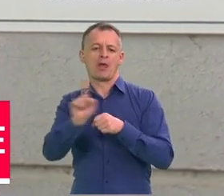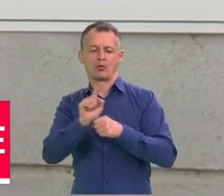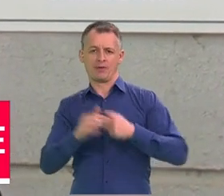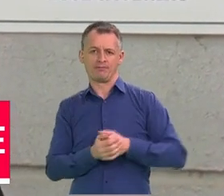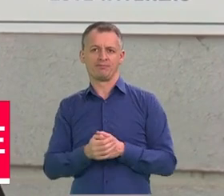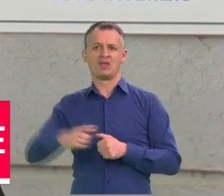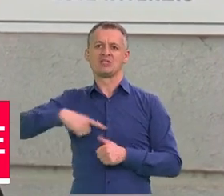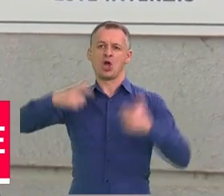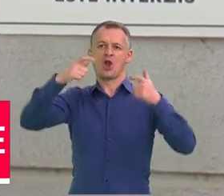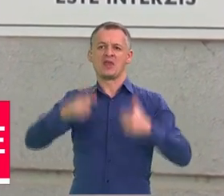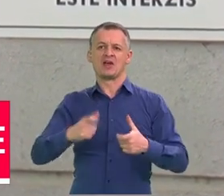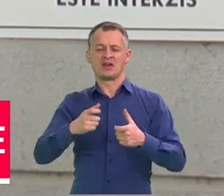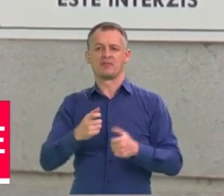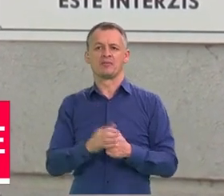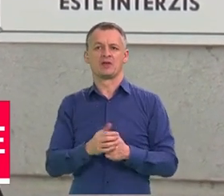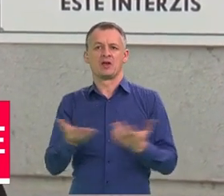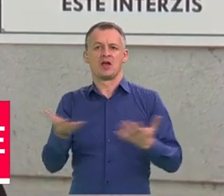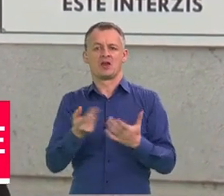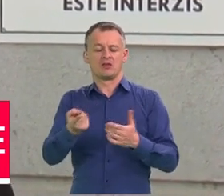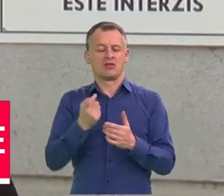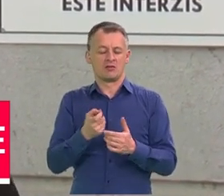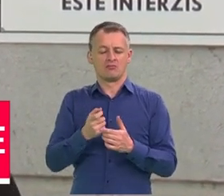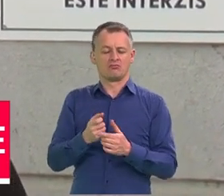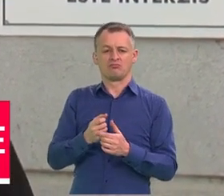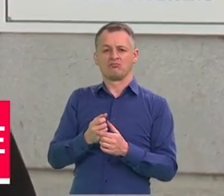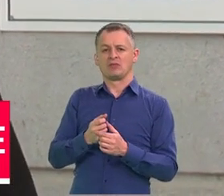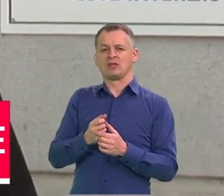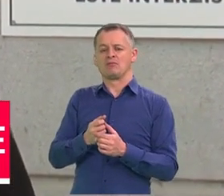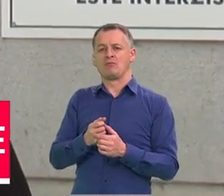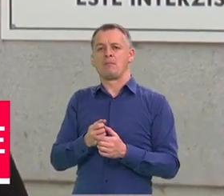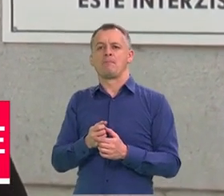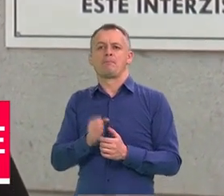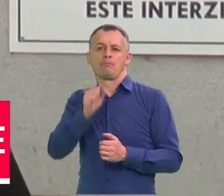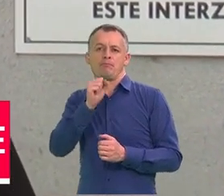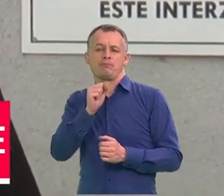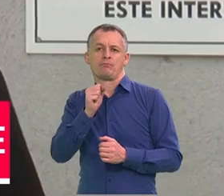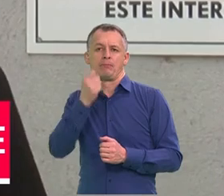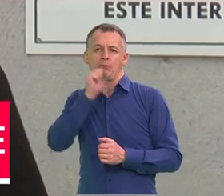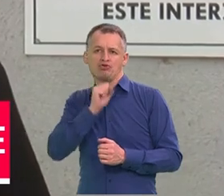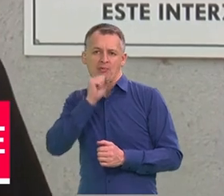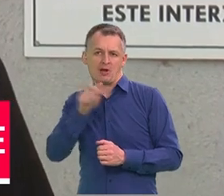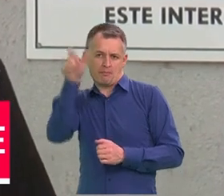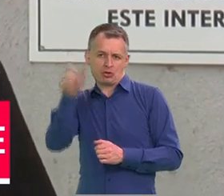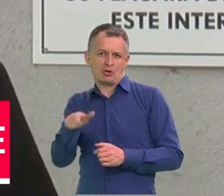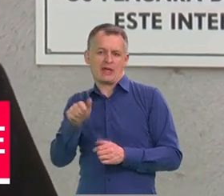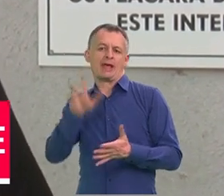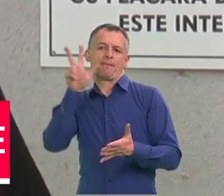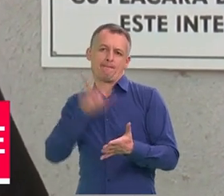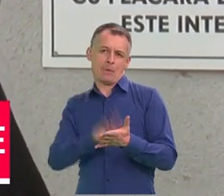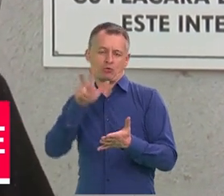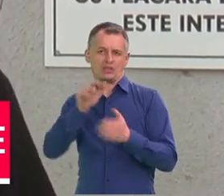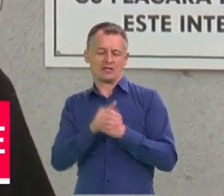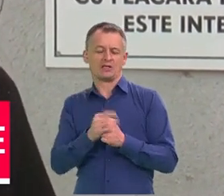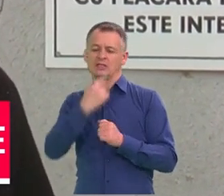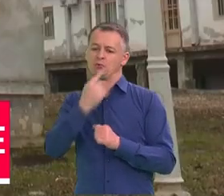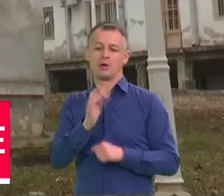care, din punct de vedere al expertului, trebuia demolată. Întrucât, are crăpături magice. Da,